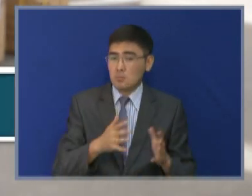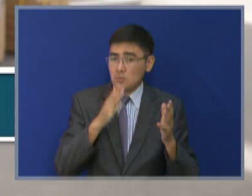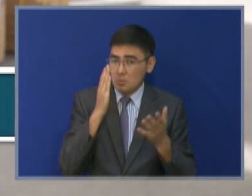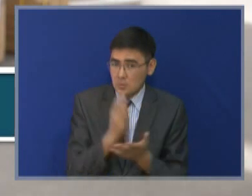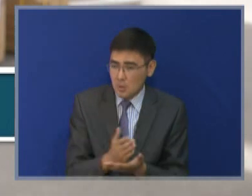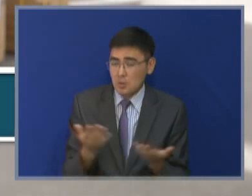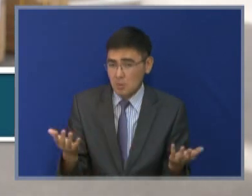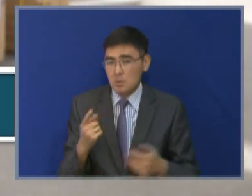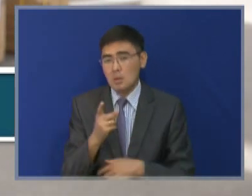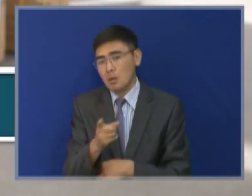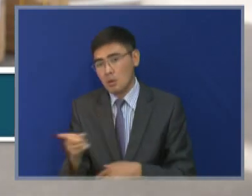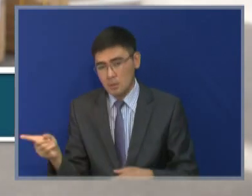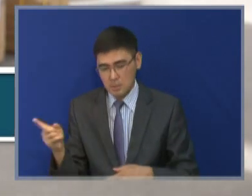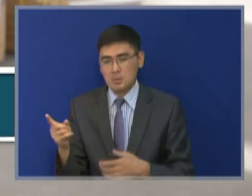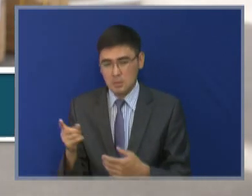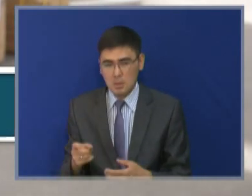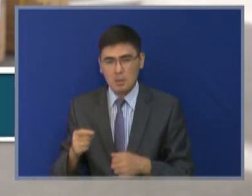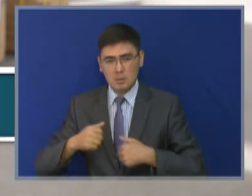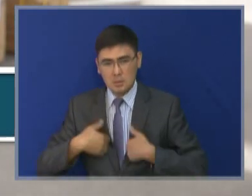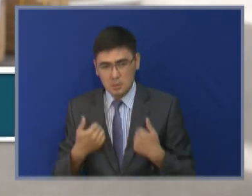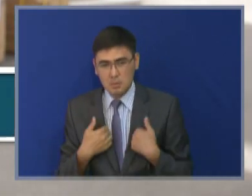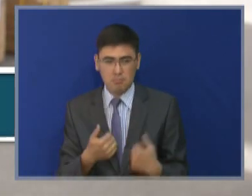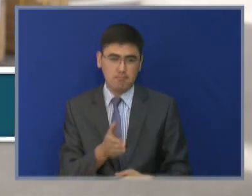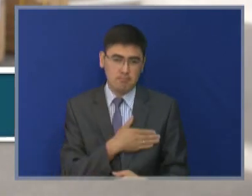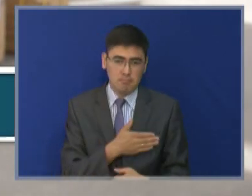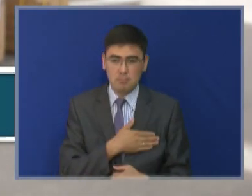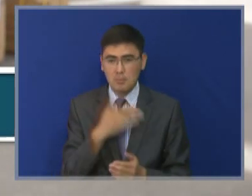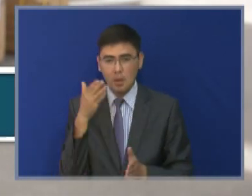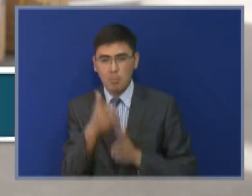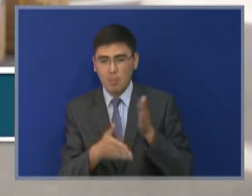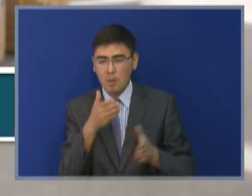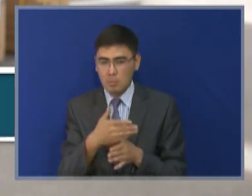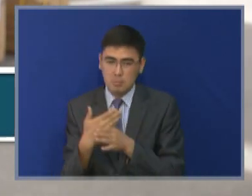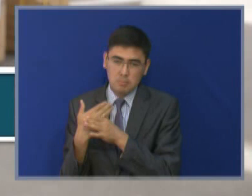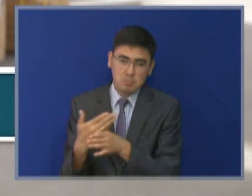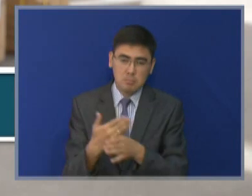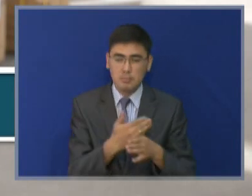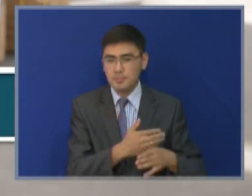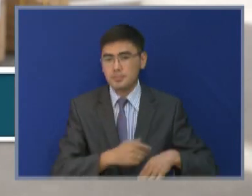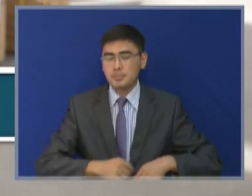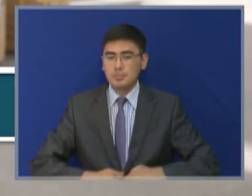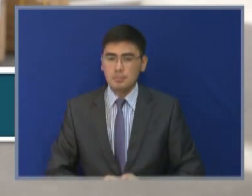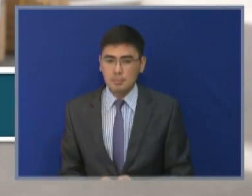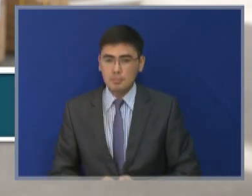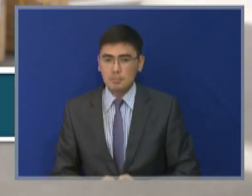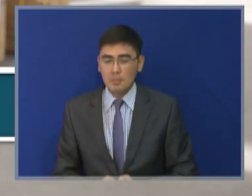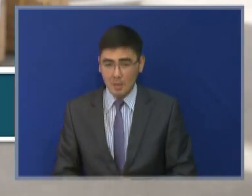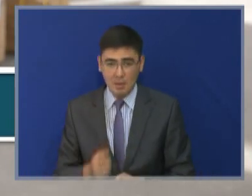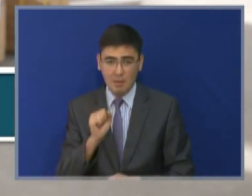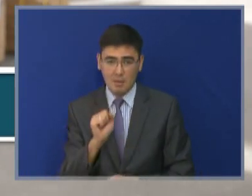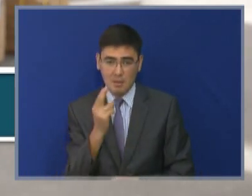сауаптың қайтарымы болатын білгеннен кейін осында жақсы амалдарға атсалып жатыр. Алла тағала разы болсын баршасына. Енді осы